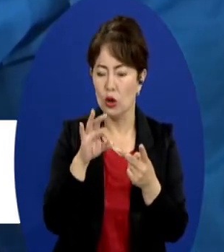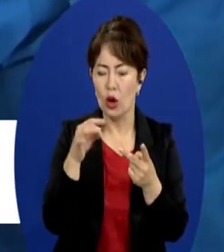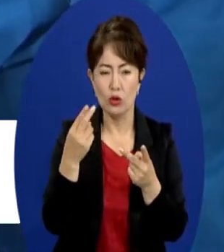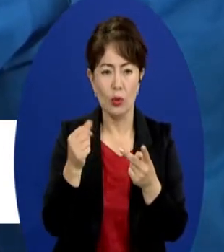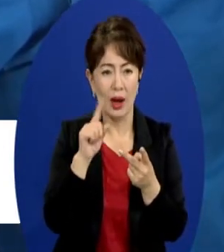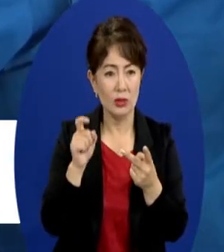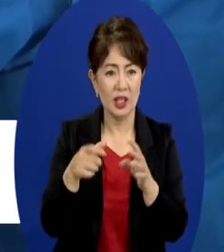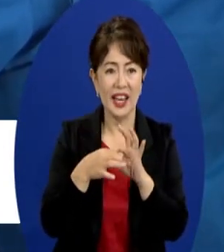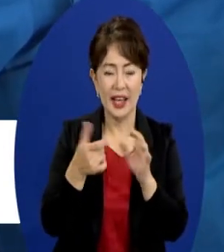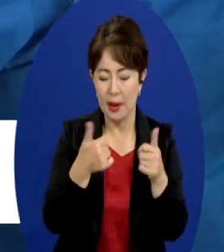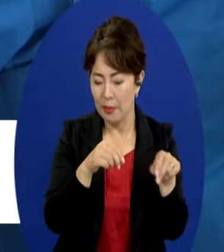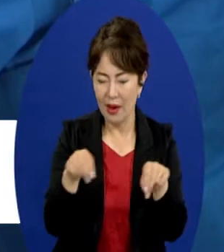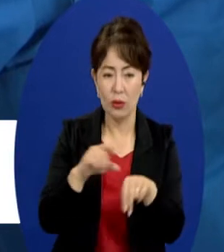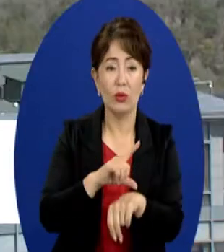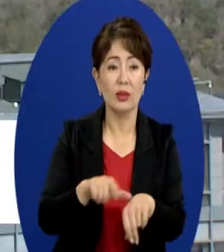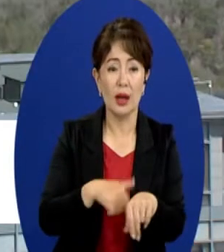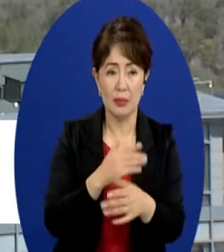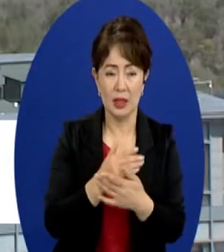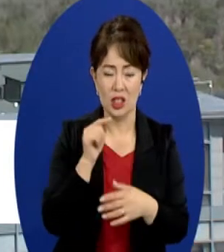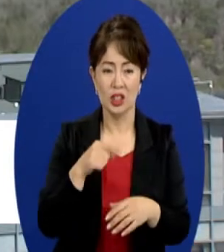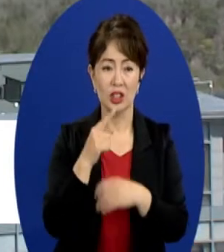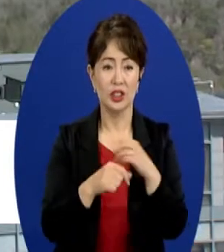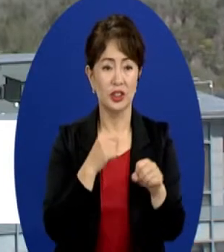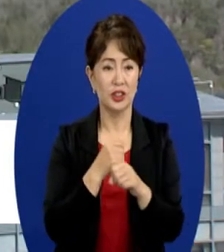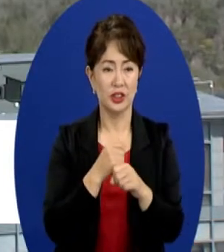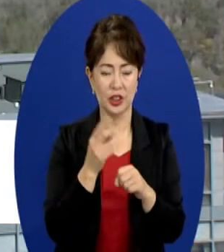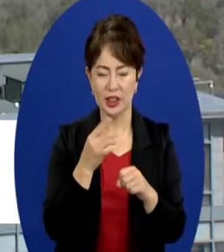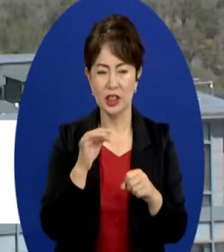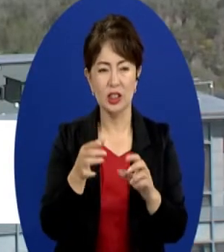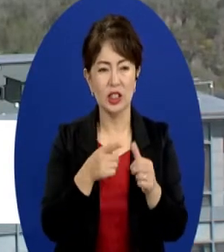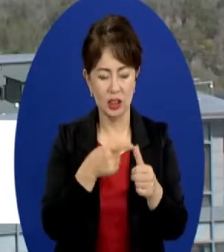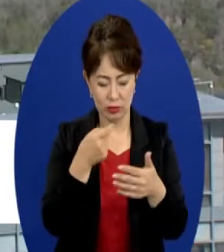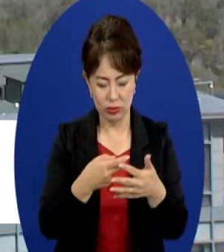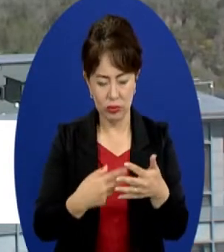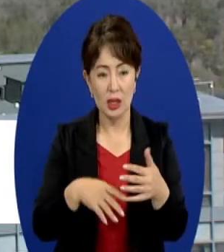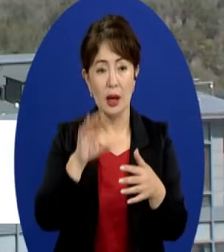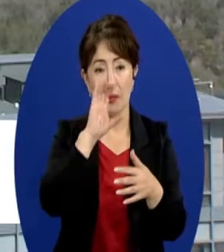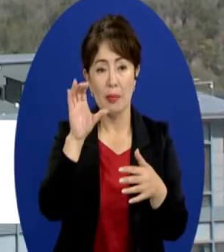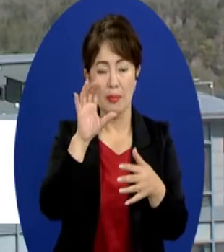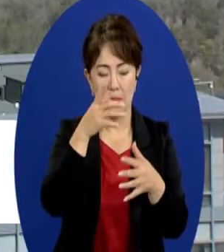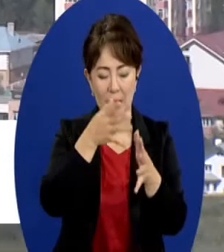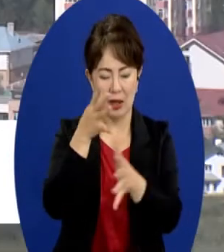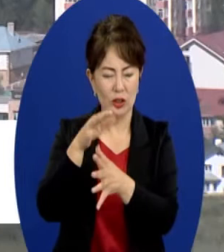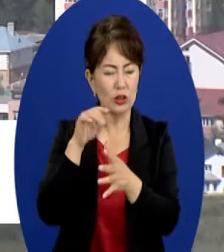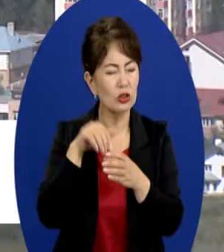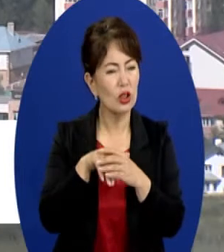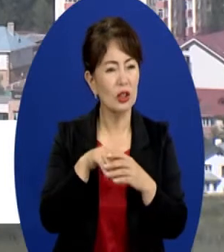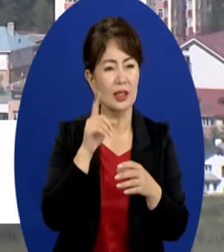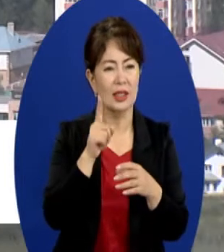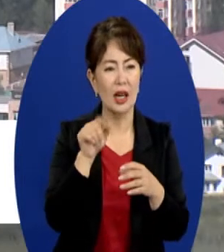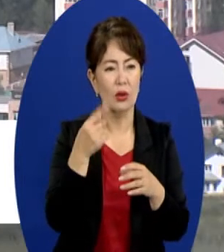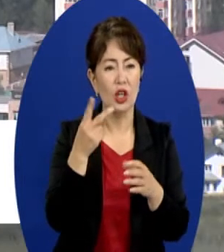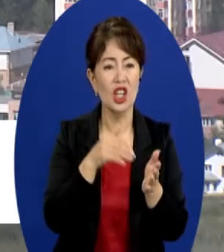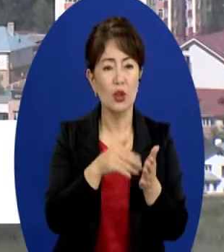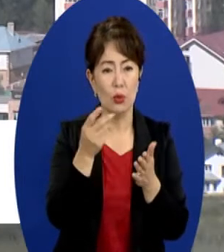асуудлаас болж гэрээ байгуулах явц нь удаашралтай байна. Энэ жилийн тухайд нийслэлийн харьанд бүртгэлтэй байдаг барилга байгууламжаас 1.2 тэрбум төгрөгийн авлага байгуул,